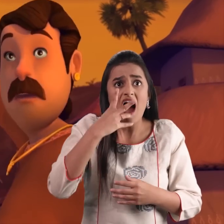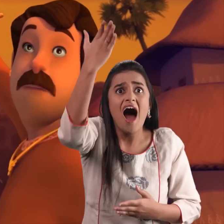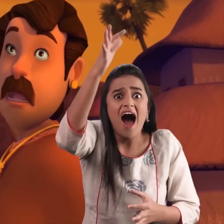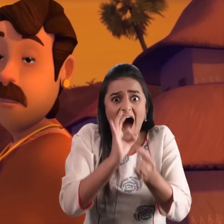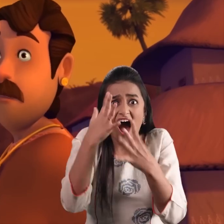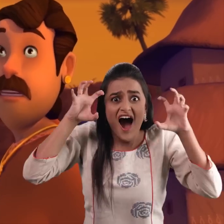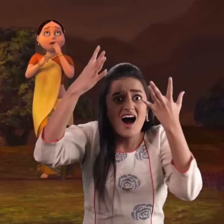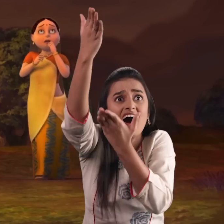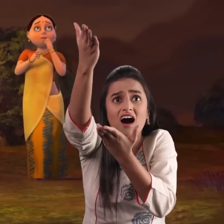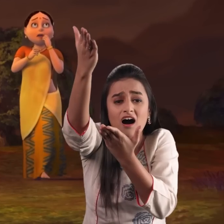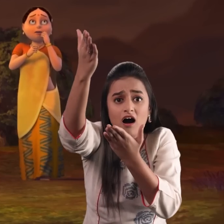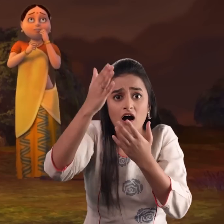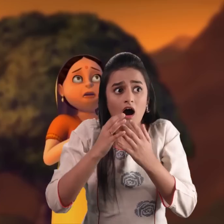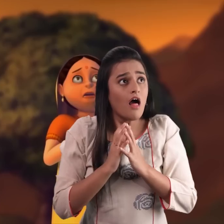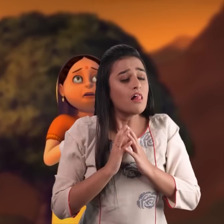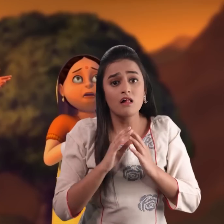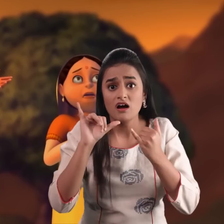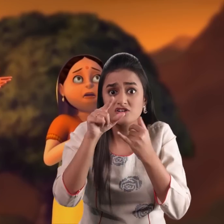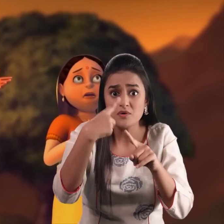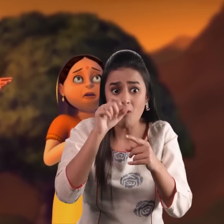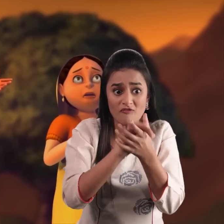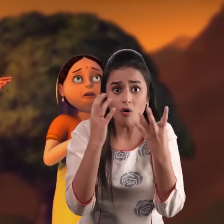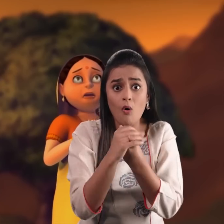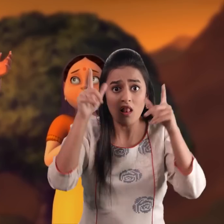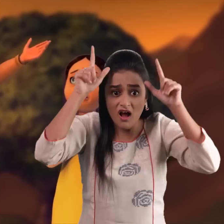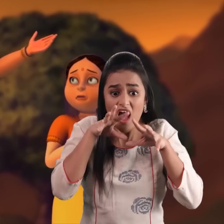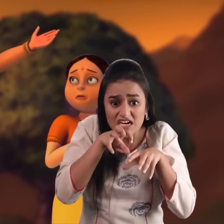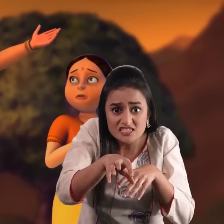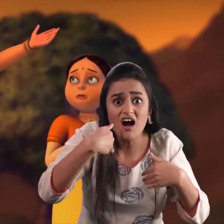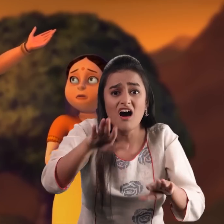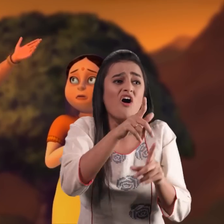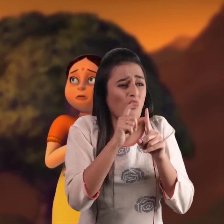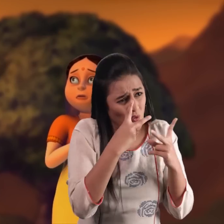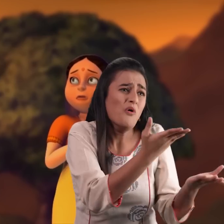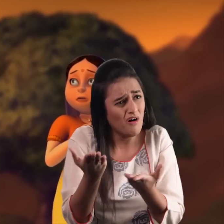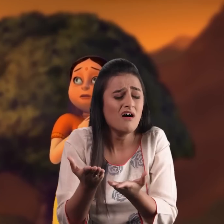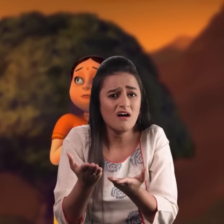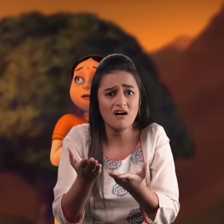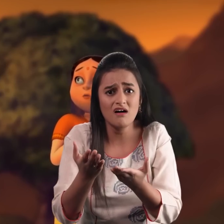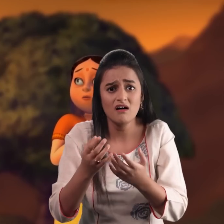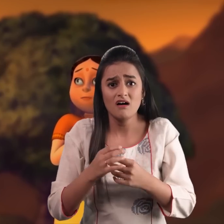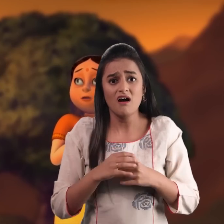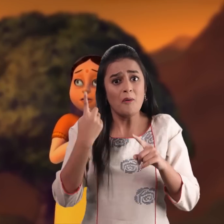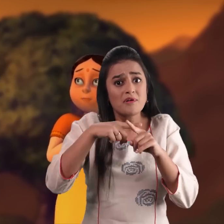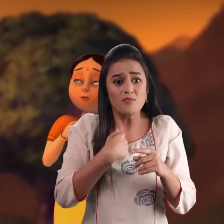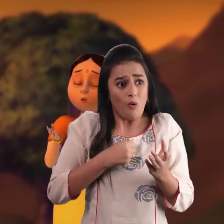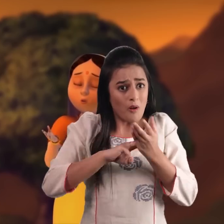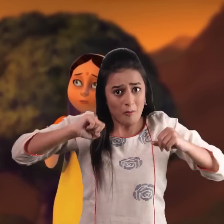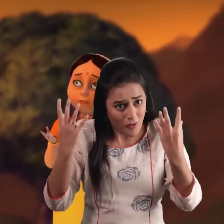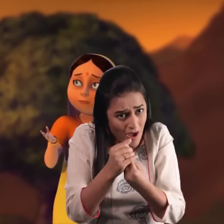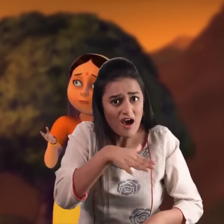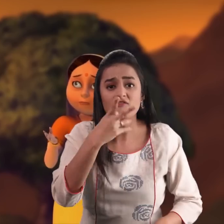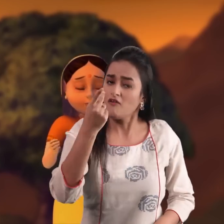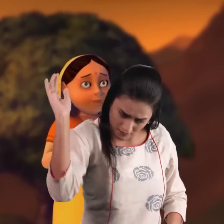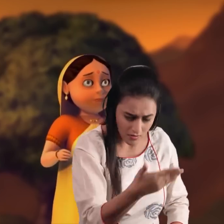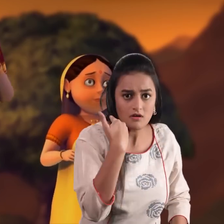ये तो अग्नि दैत्य है। कृष्ण और उसके मित्र वहाँ गाय चराने गए हैं, आप कुछ कीजिए। हाँ, उनके साथ मेरा मधु भी